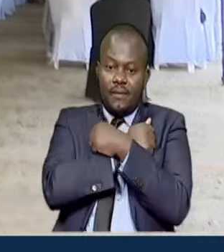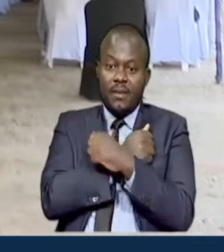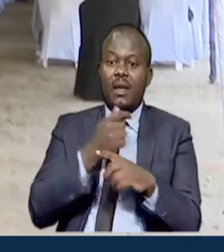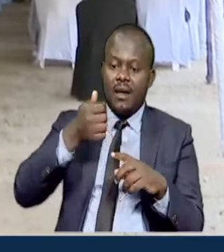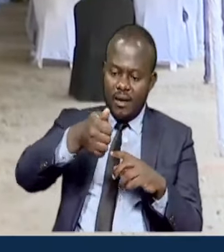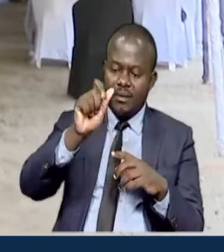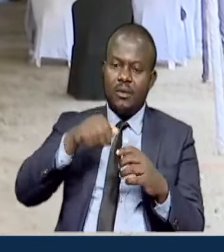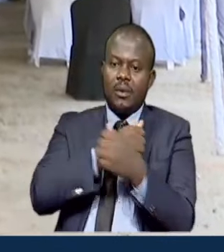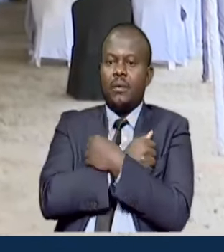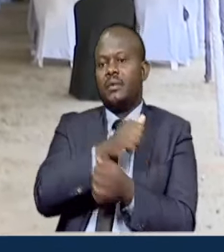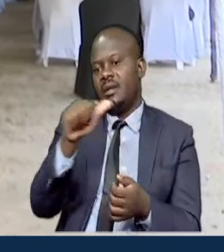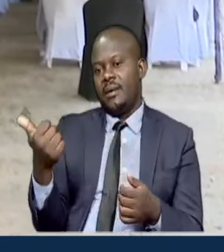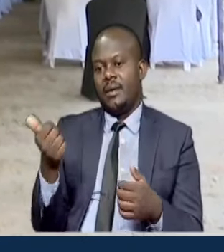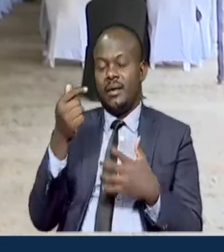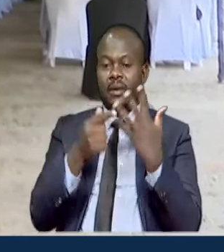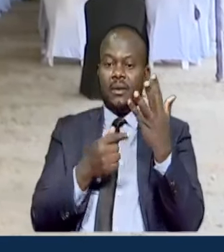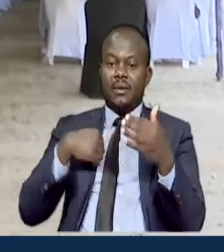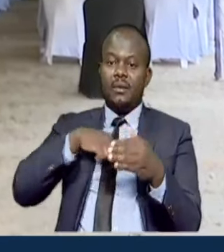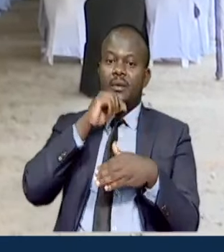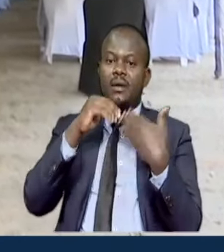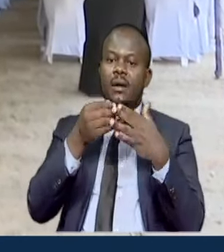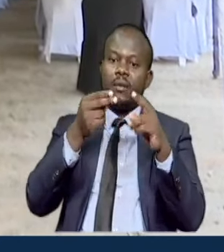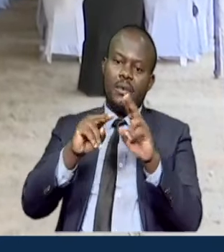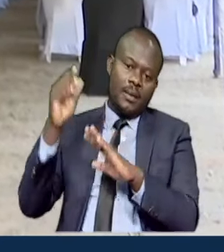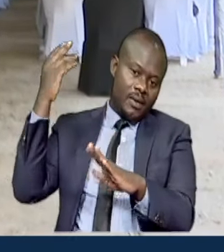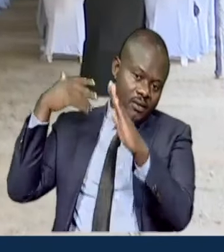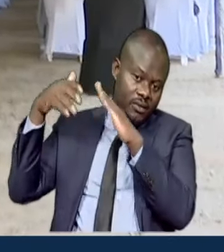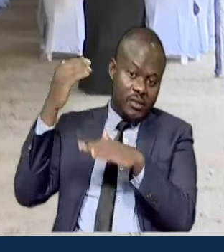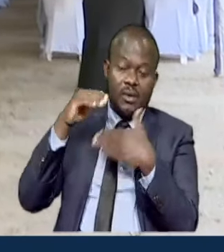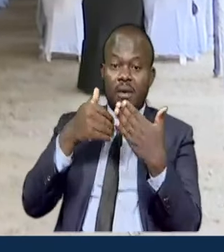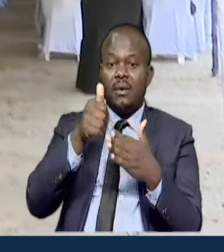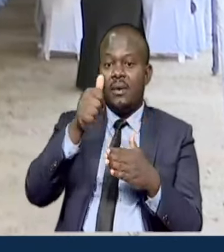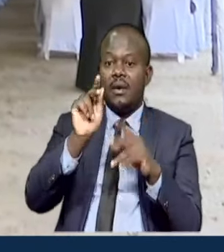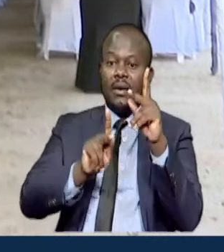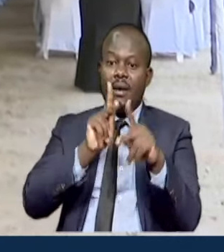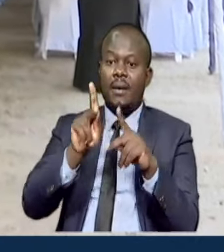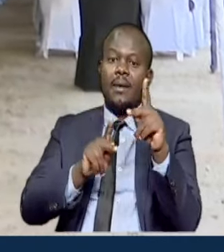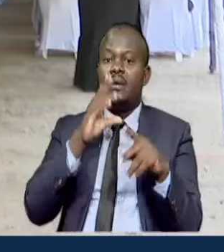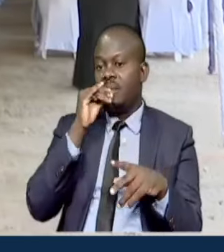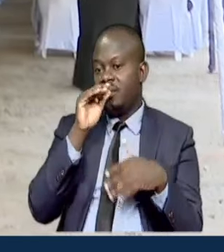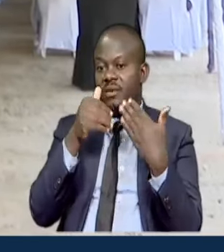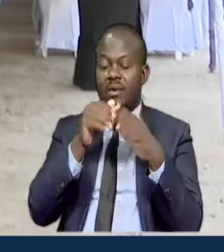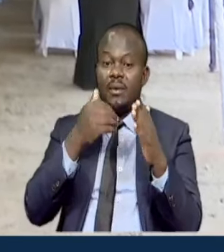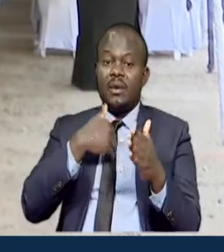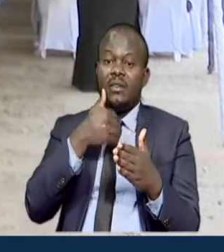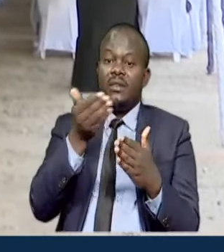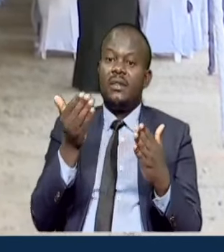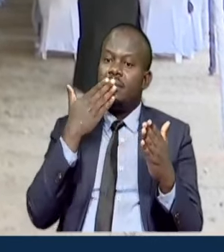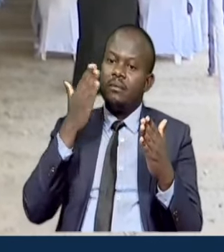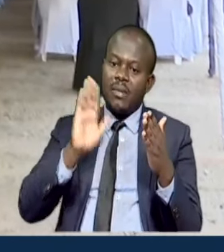byo wakundira mugenzi wawe. Ibyo rero ntabwo byabaye icyo gihe. Bariya abantu ndabivuga yuko bari bafite umwuka